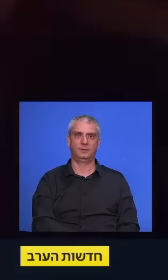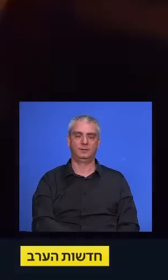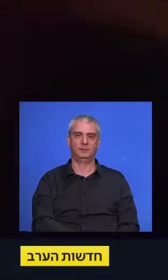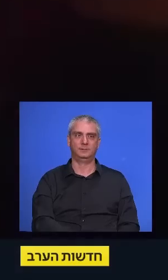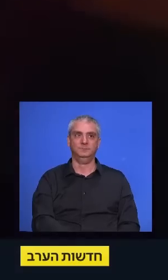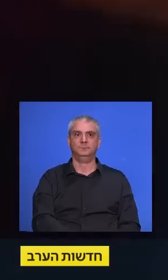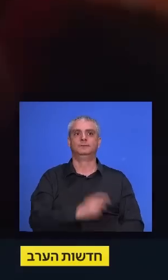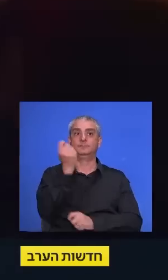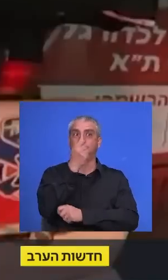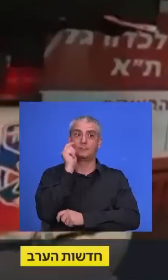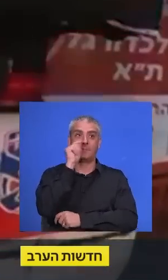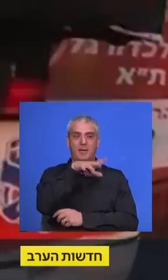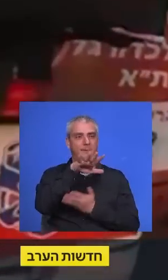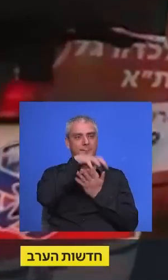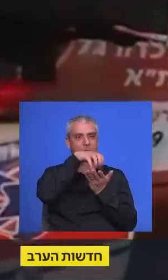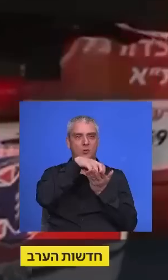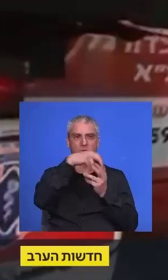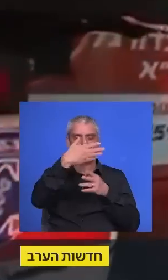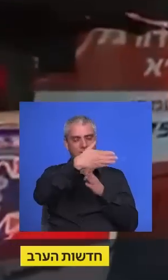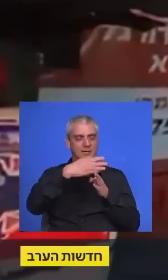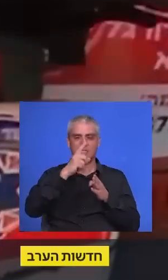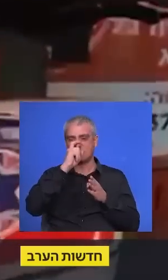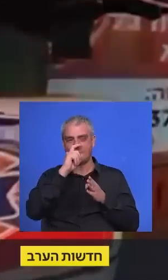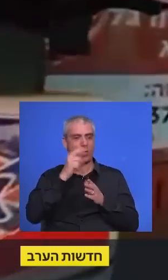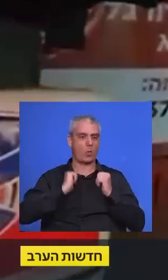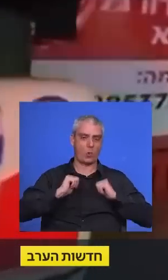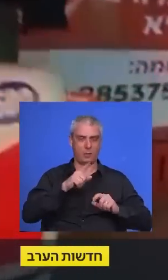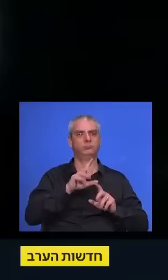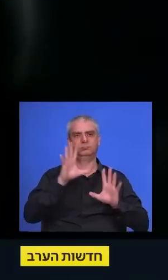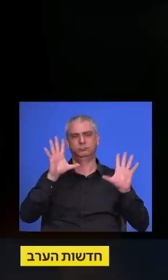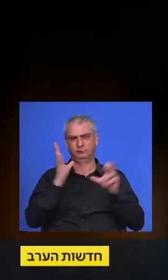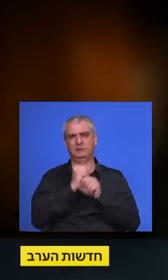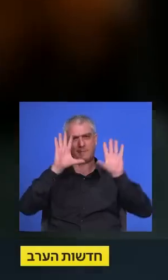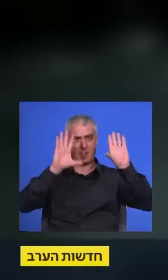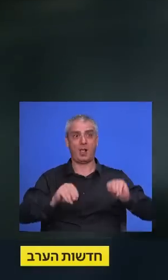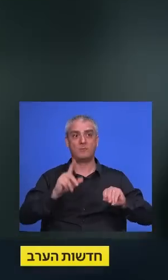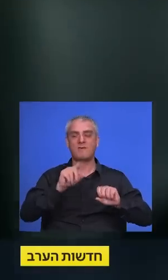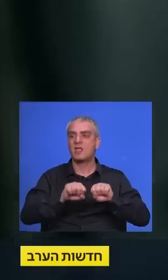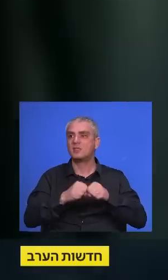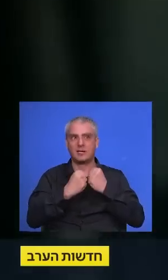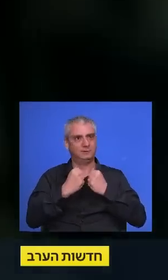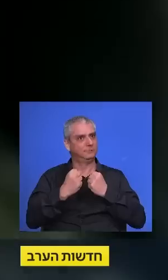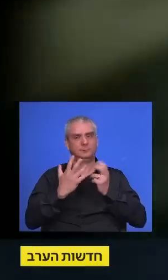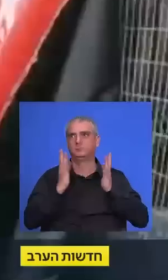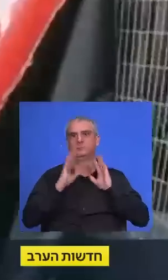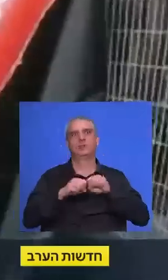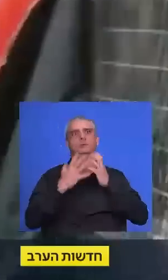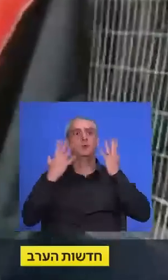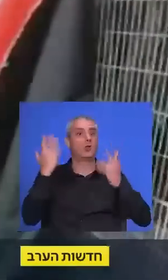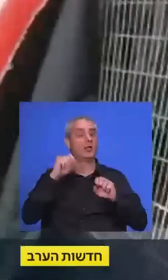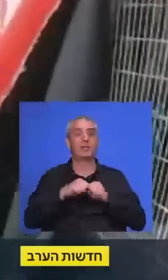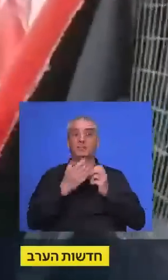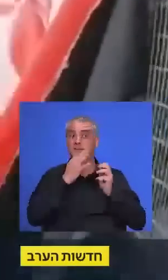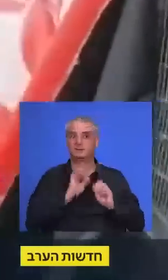כוחות הכיבוי שמגיעים למתחם חודרוב בגבול יפו חולון משתלטים על השריפה, אך הנזק שמתגלה גדול. היה פה נזק